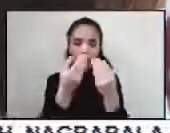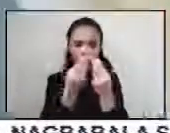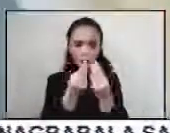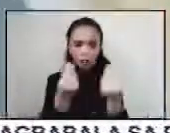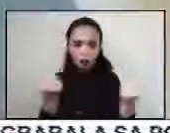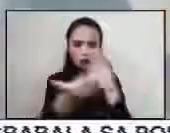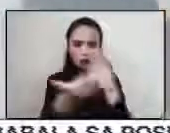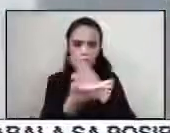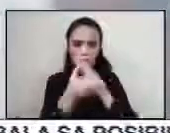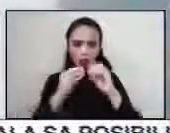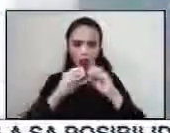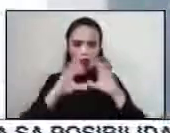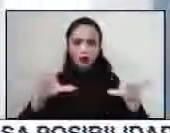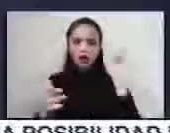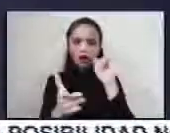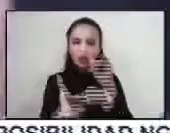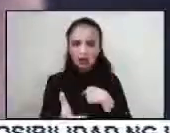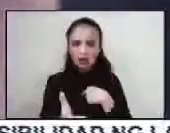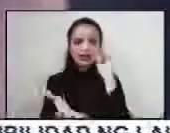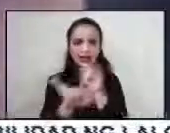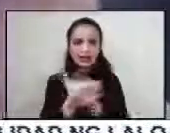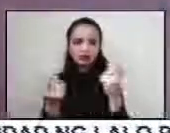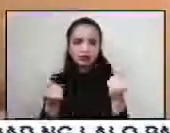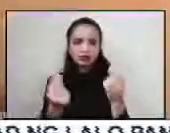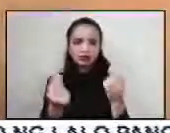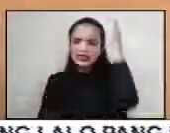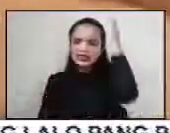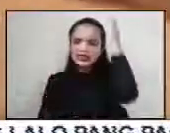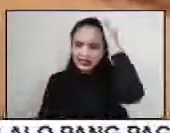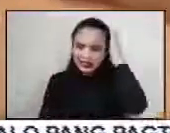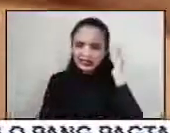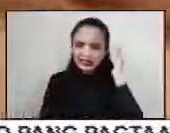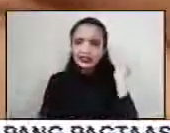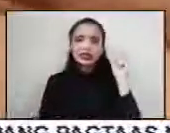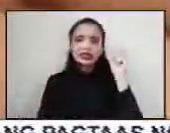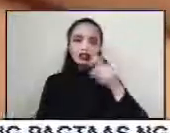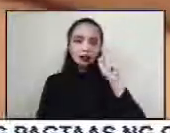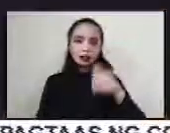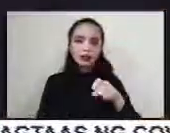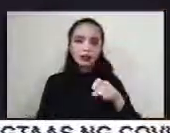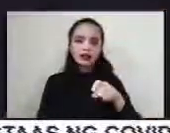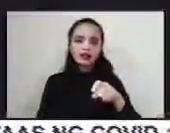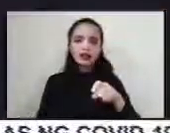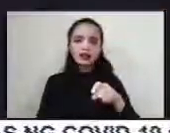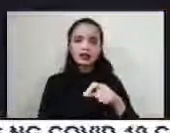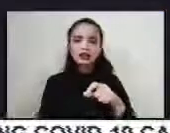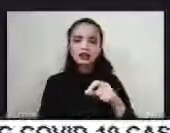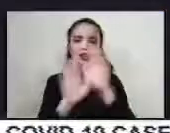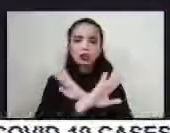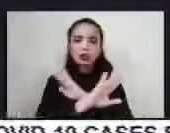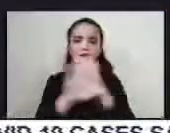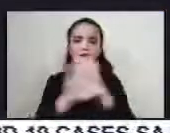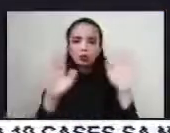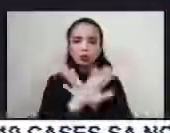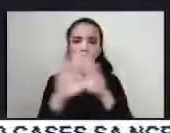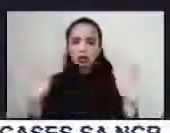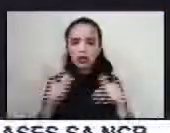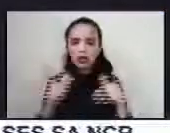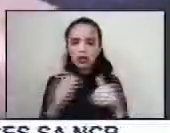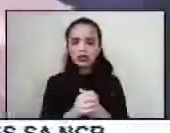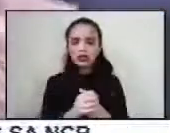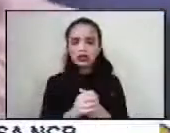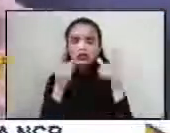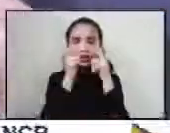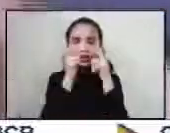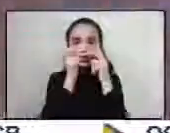na sinusundot ang ilong, sinusubok ngayon sa Pilipinas ang bagong paraan sa pagkuha ng RT-PCR test. Ito ay sa